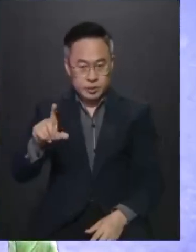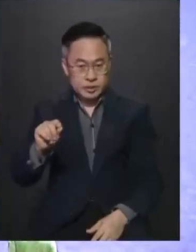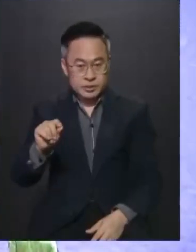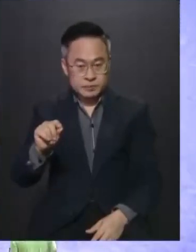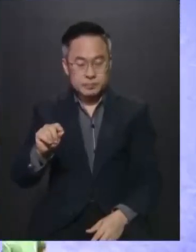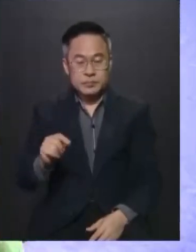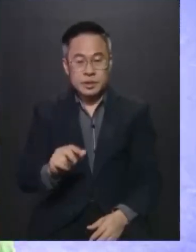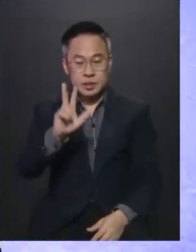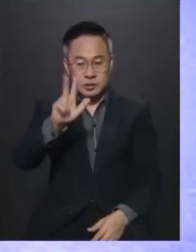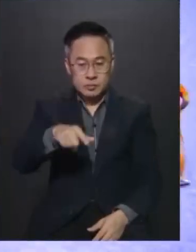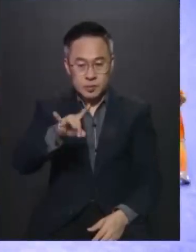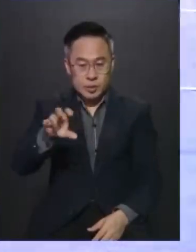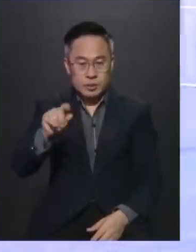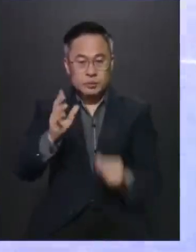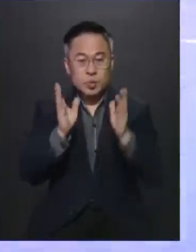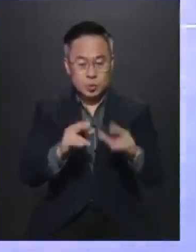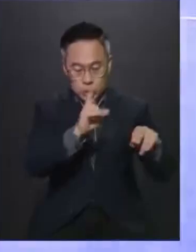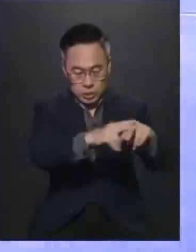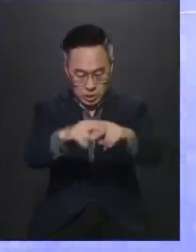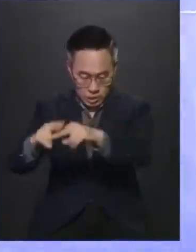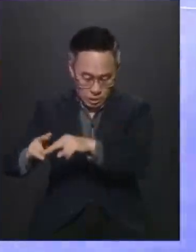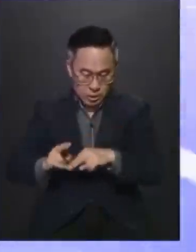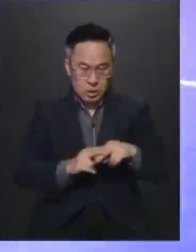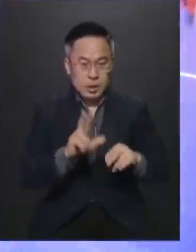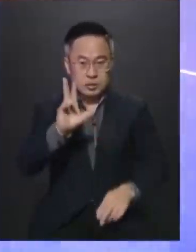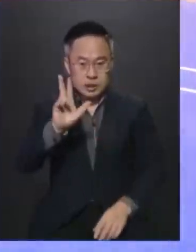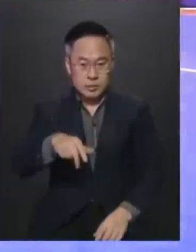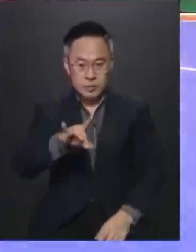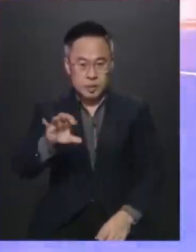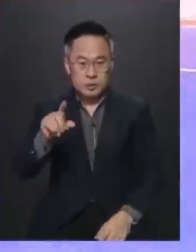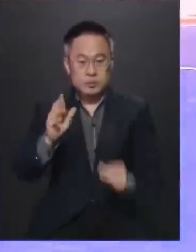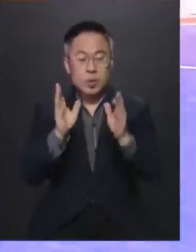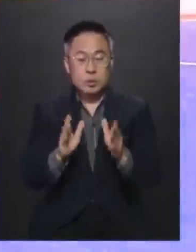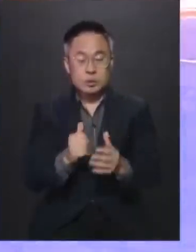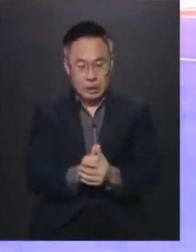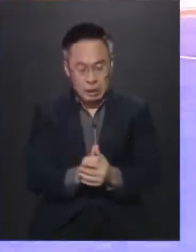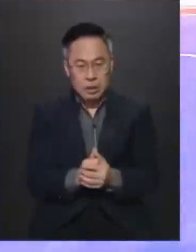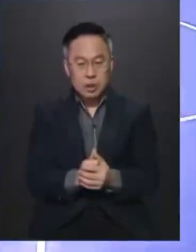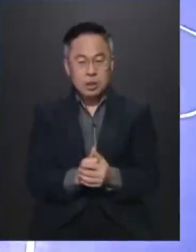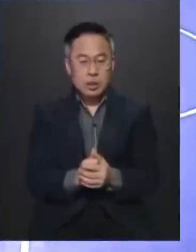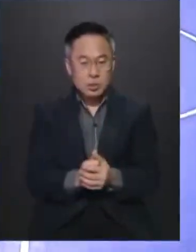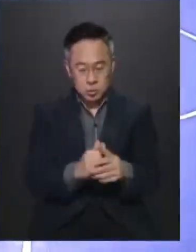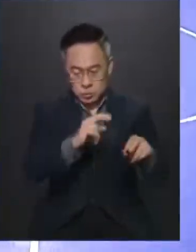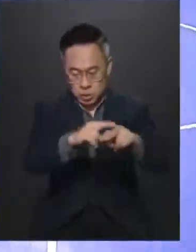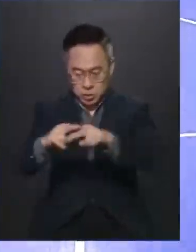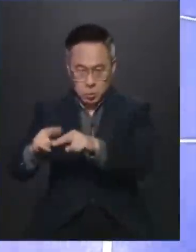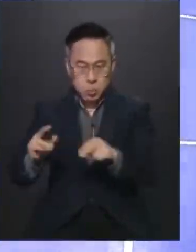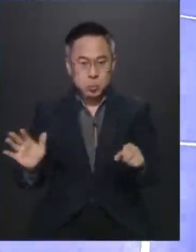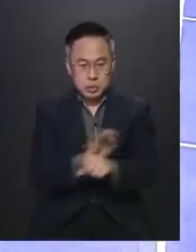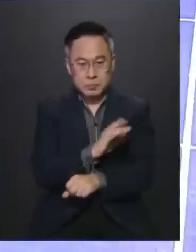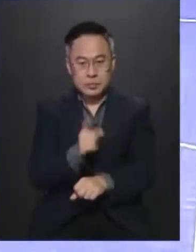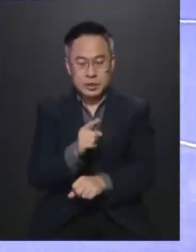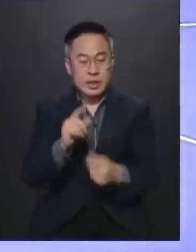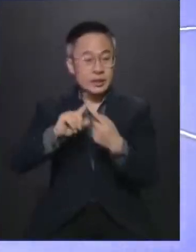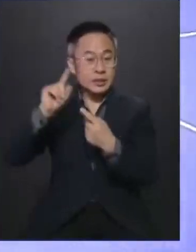นะฮะก็ถือว่าเป็นจำนวนที่สูงมากนะครับถ้าเทียบกับสนามนะเพราะว่าสนามเนี่ยในโรงยิมด้วยนะครับส่วนทีม